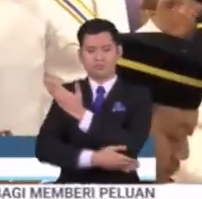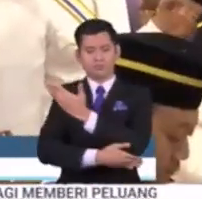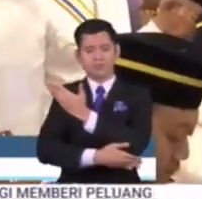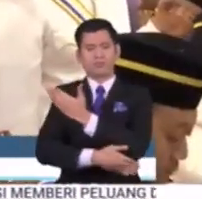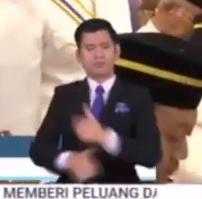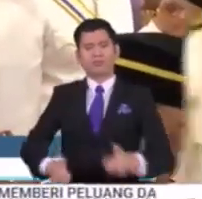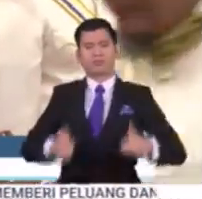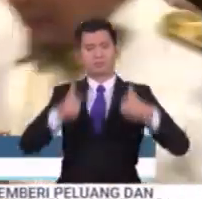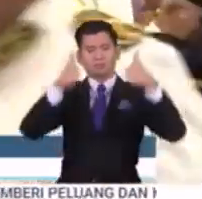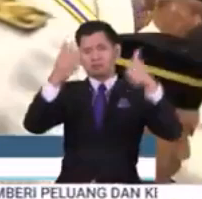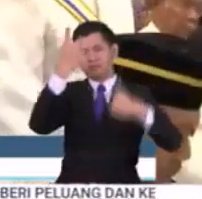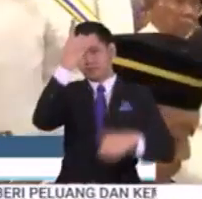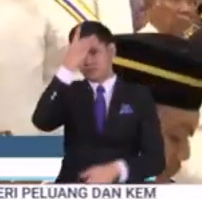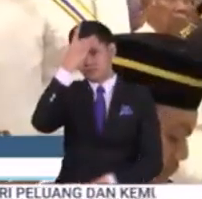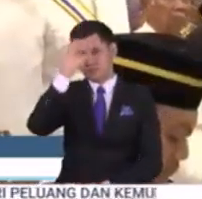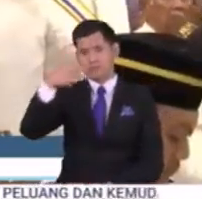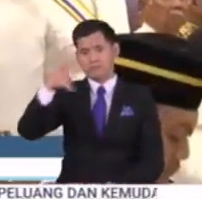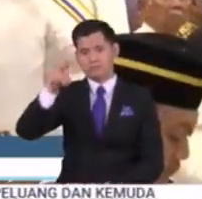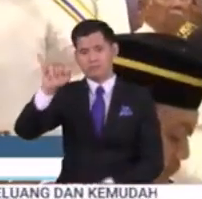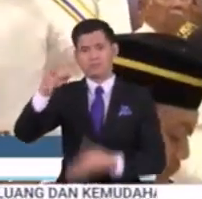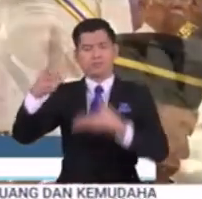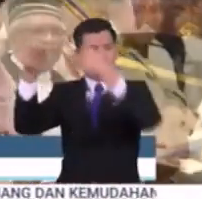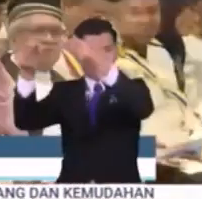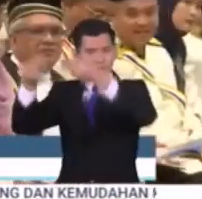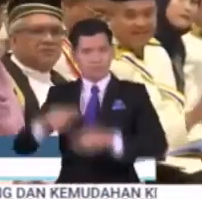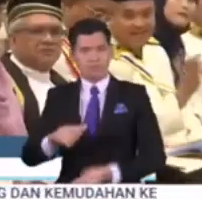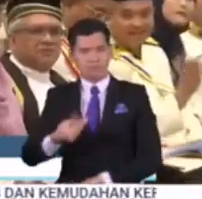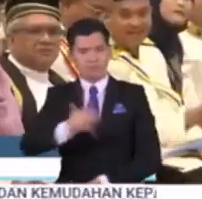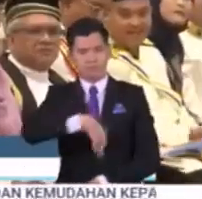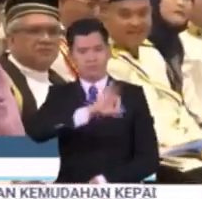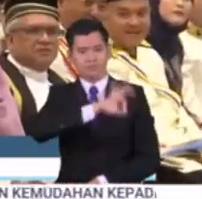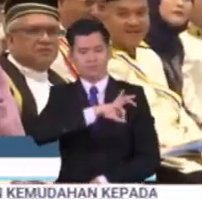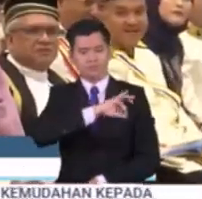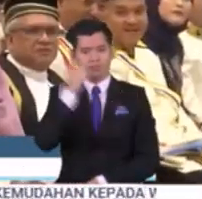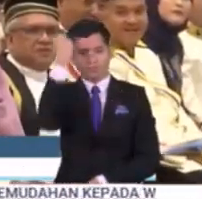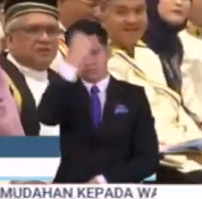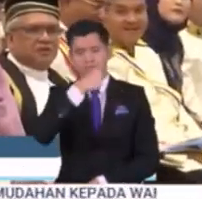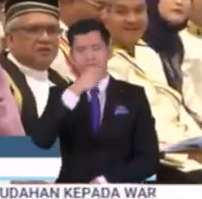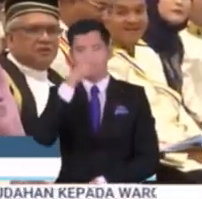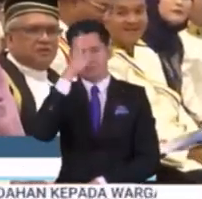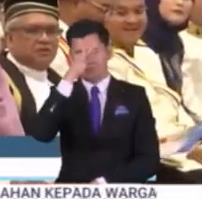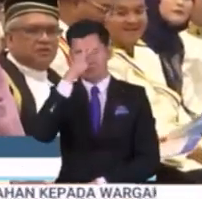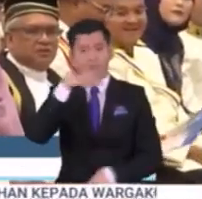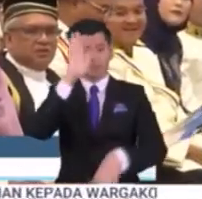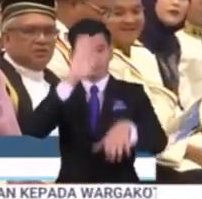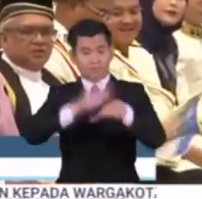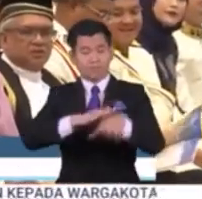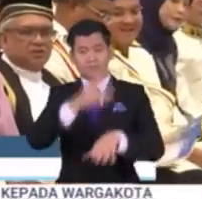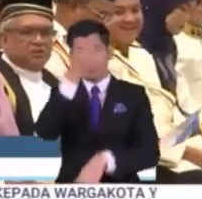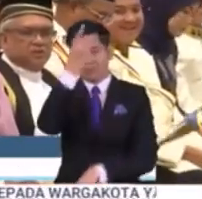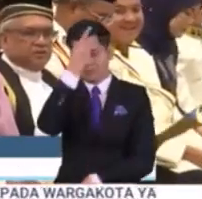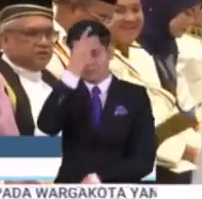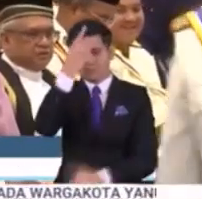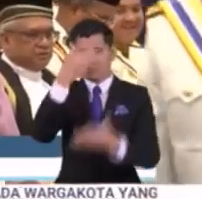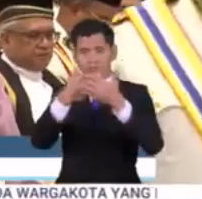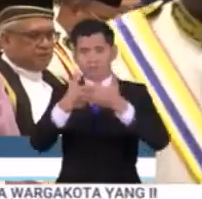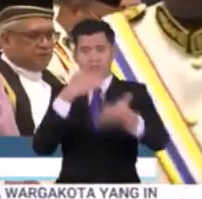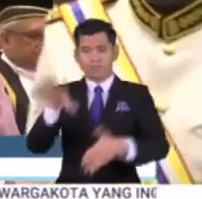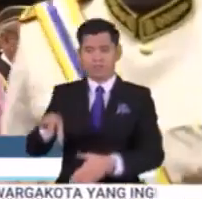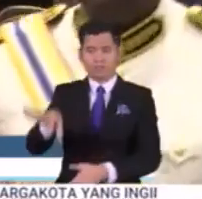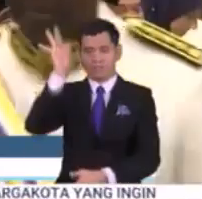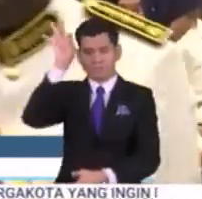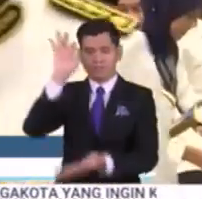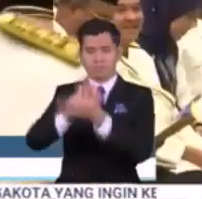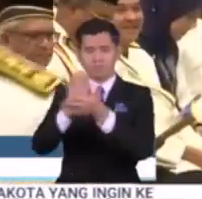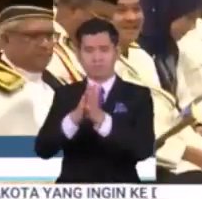hebat Datuk Suhaimi dianugerahkan darjah pangkuan seri Melaka yang membawa gelaran Datuk sebelum dilantik menjadi pengarah